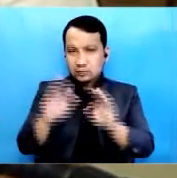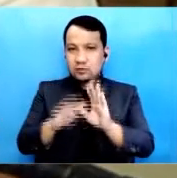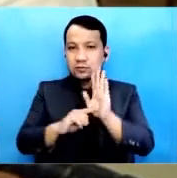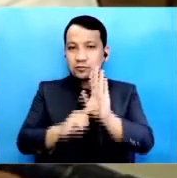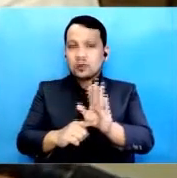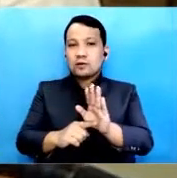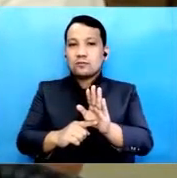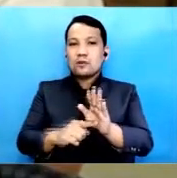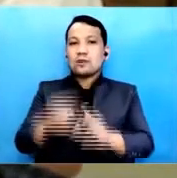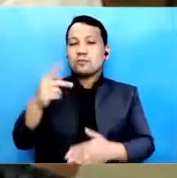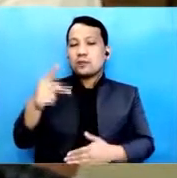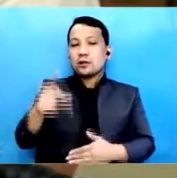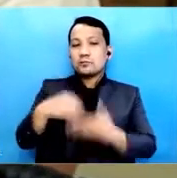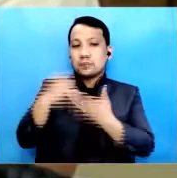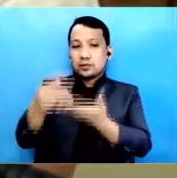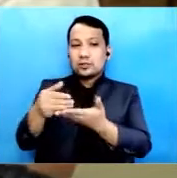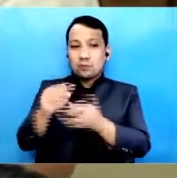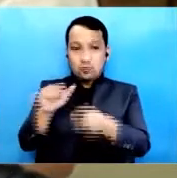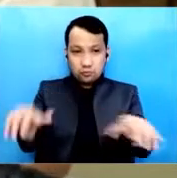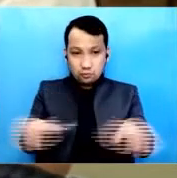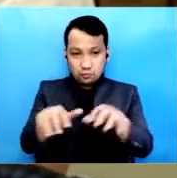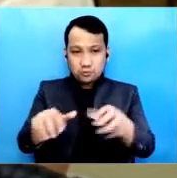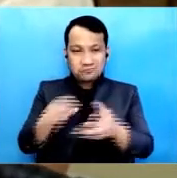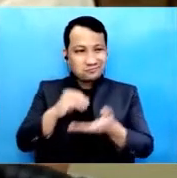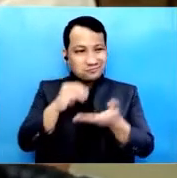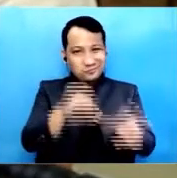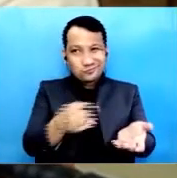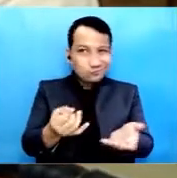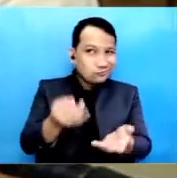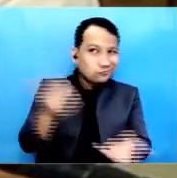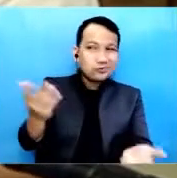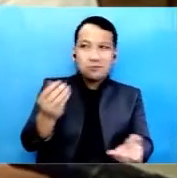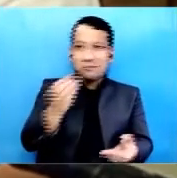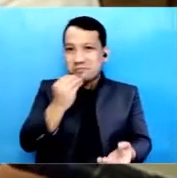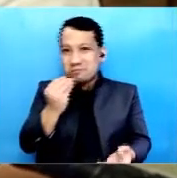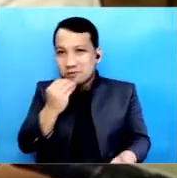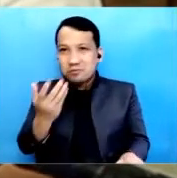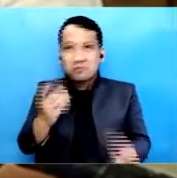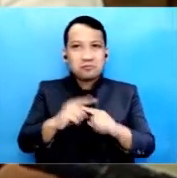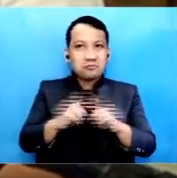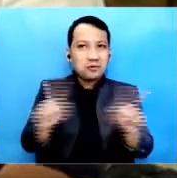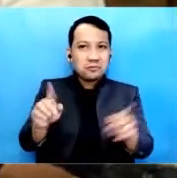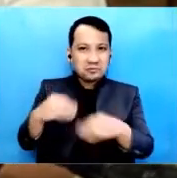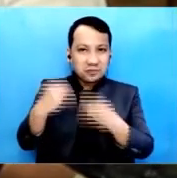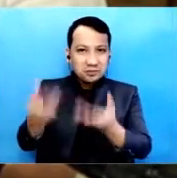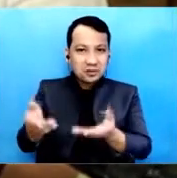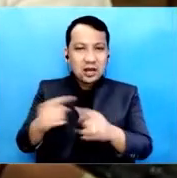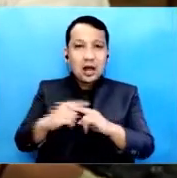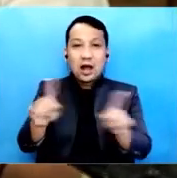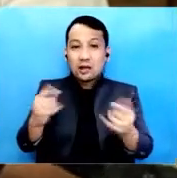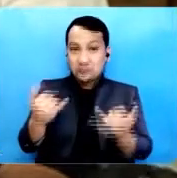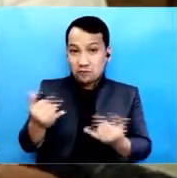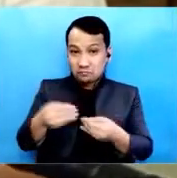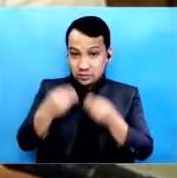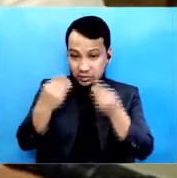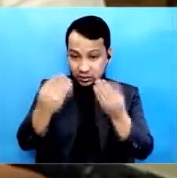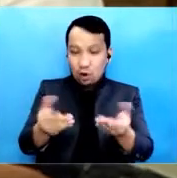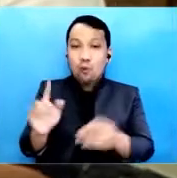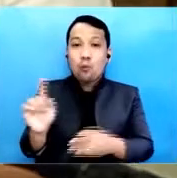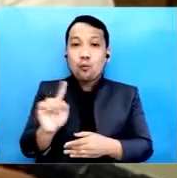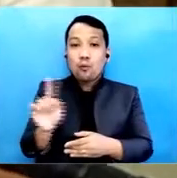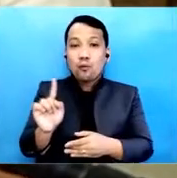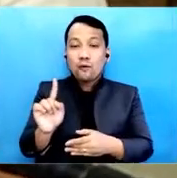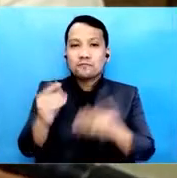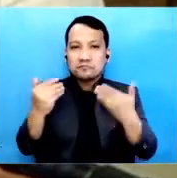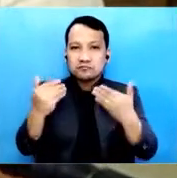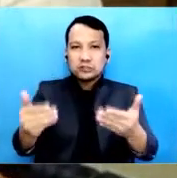puhunang pangkabuhayan. Imbis na po ayuda or mga food packages ang binibigay natin, nagbigay po tayo ng mas